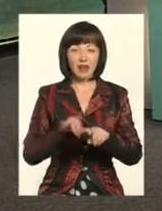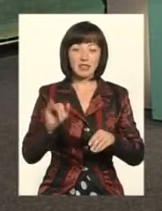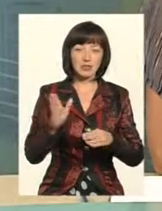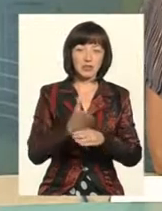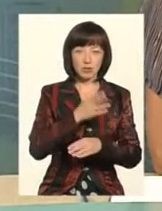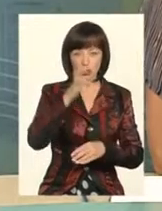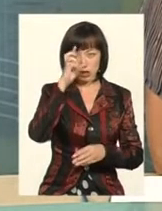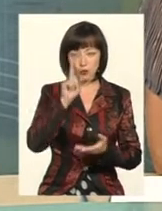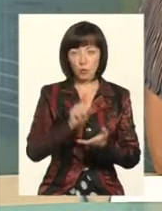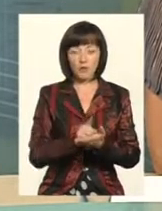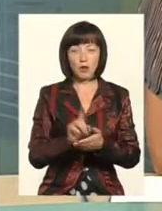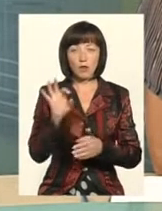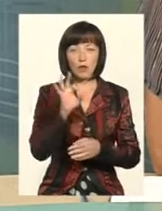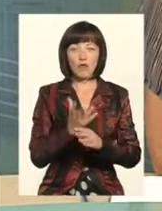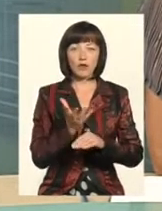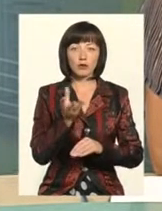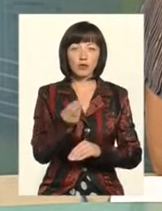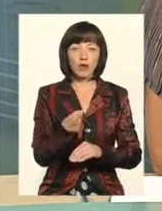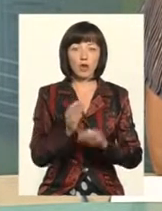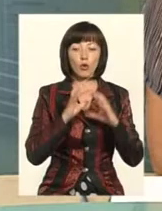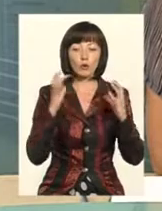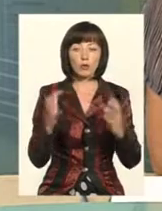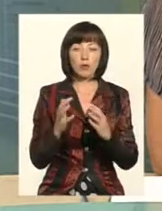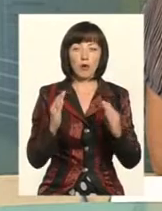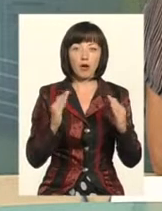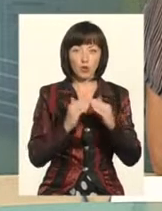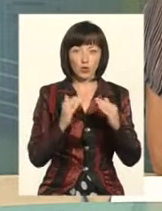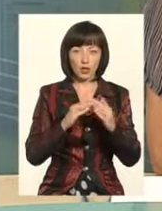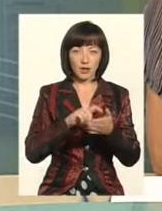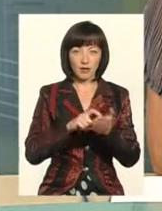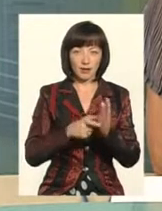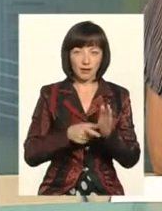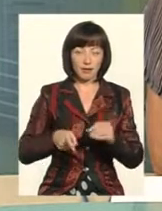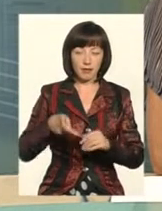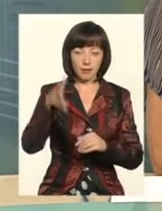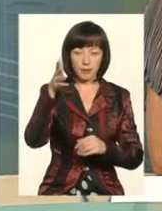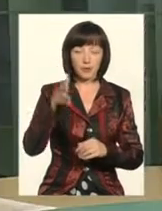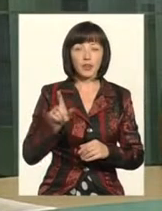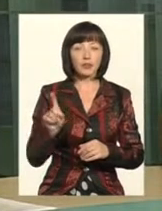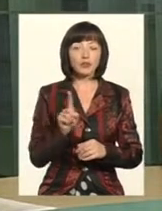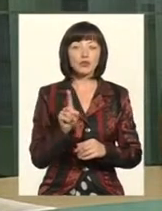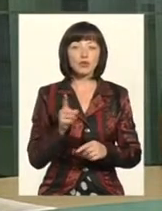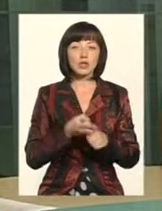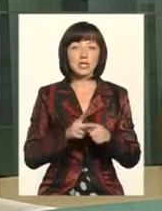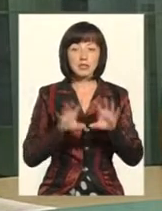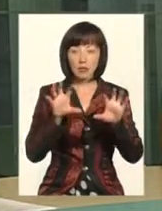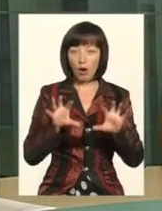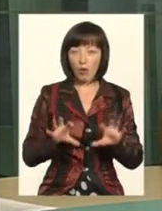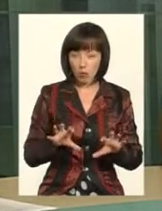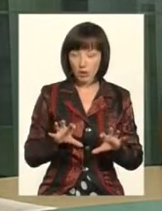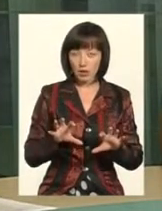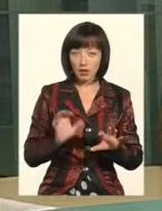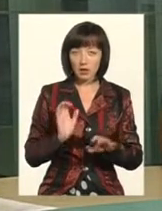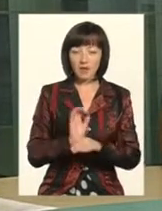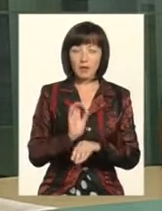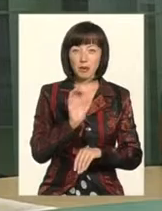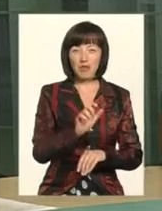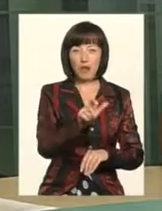держави зобов'язань щодо фінансування і утримання багатоквартирних будинків, що цей закон, по суті, відправляє